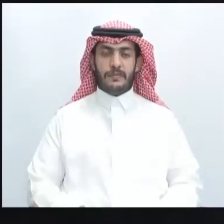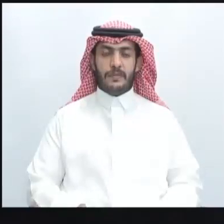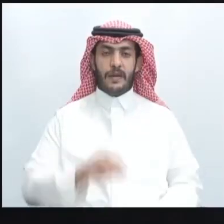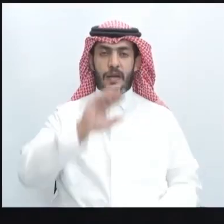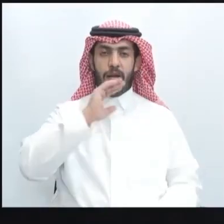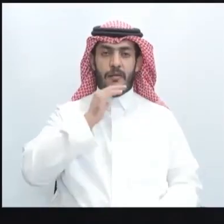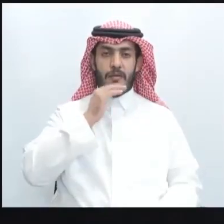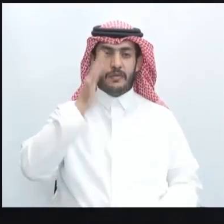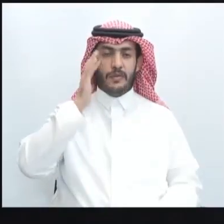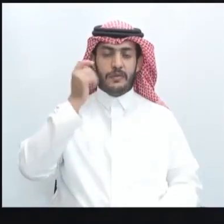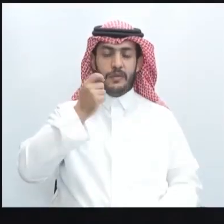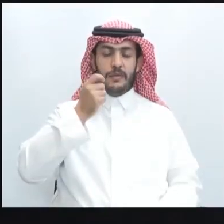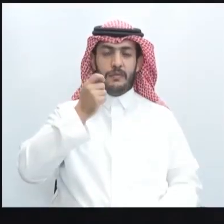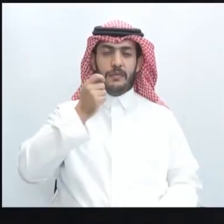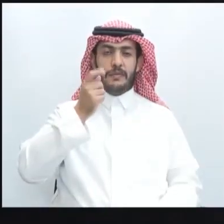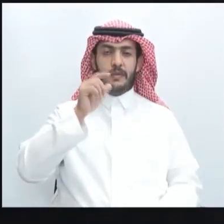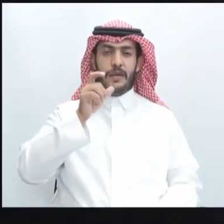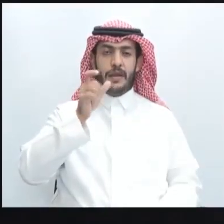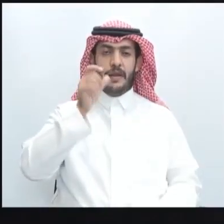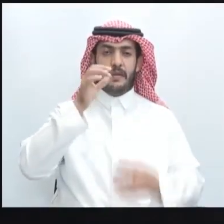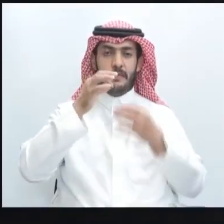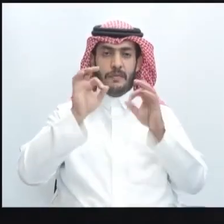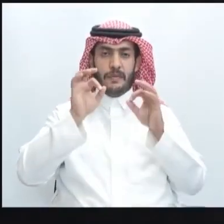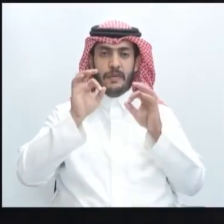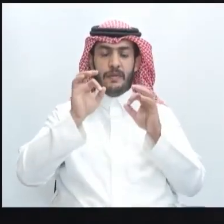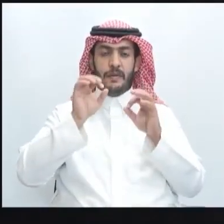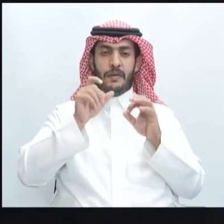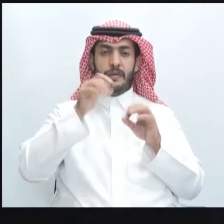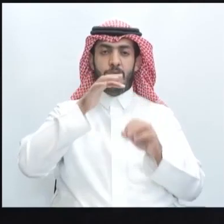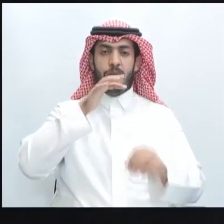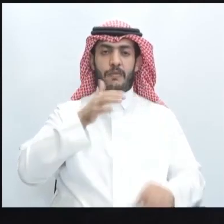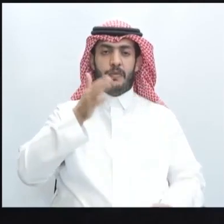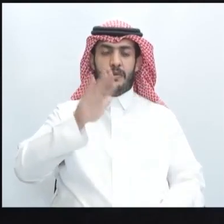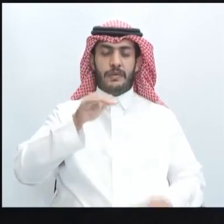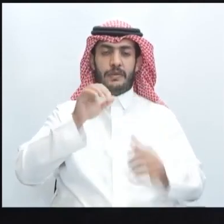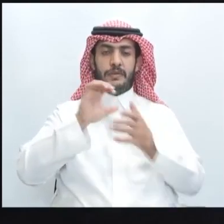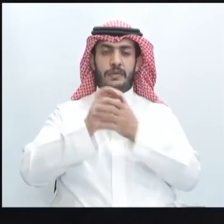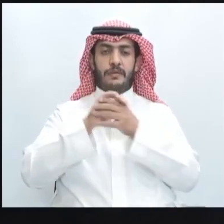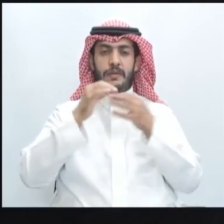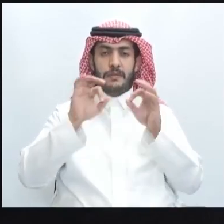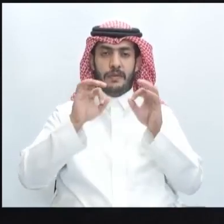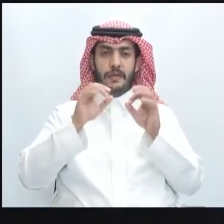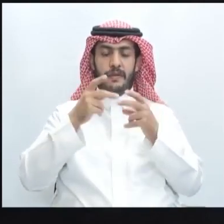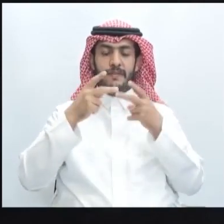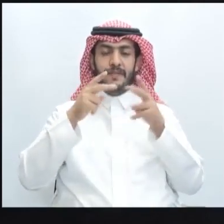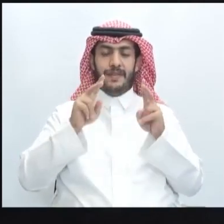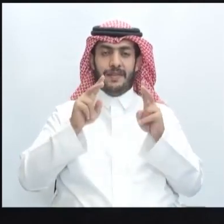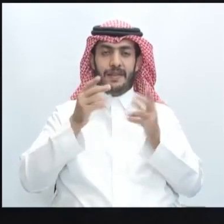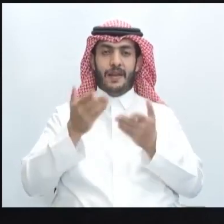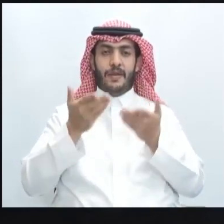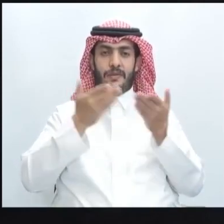الحمد لله والصلاه والسلام على اشرف الانبياء والمرسلين نبينا محمد واله وصحبه اجمعين اما بعد